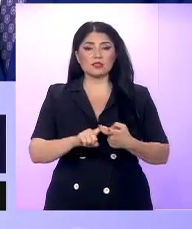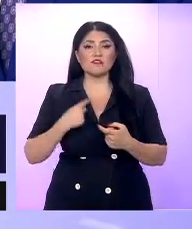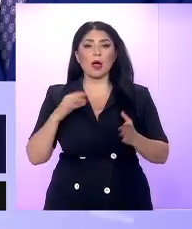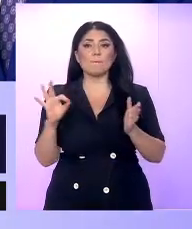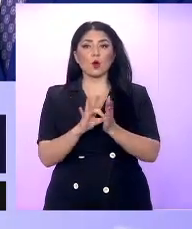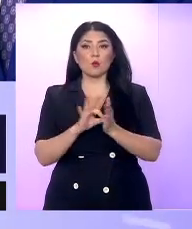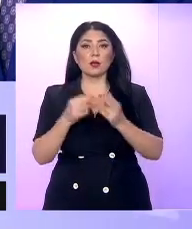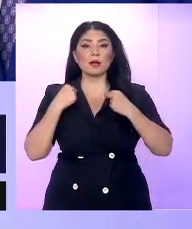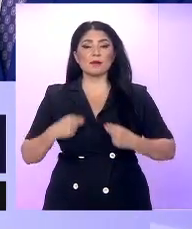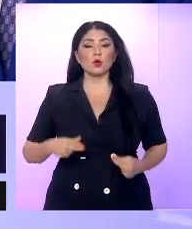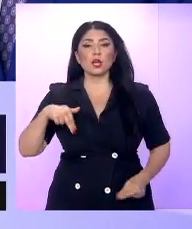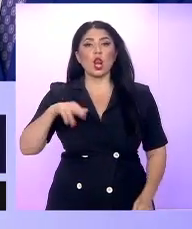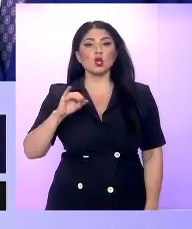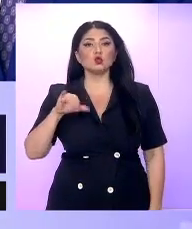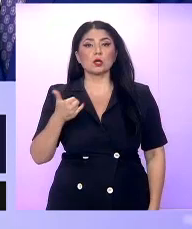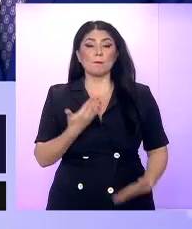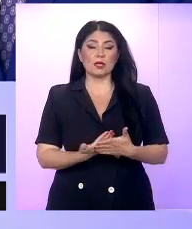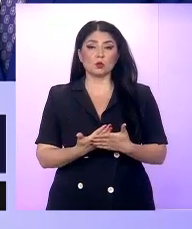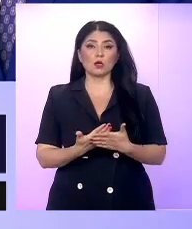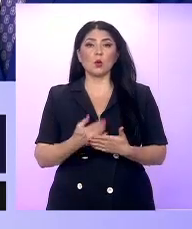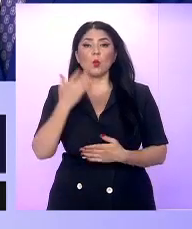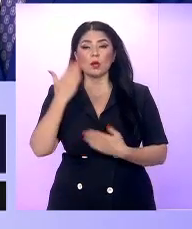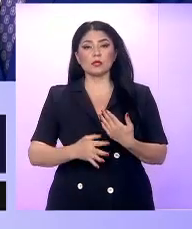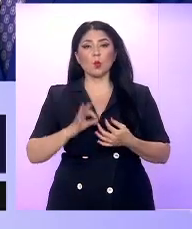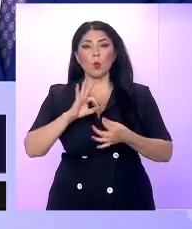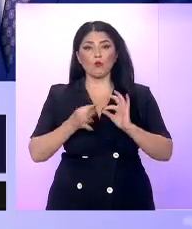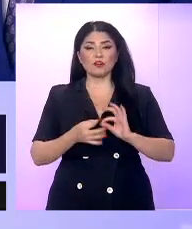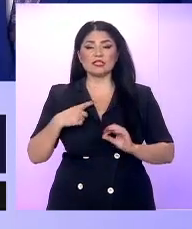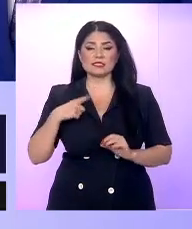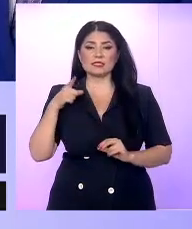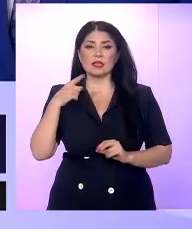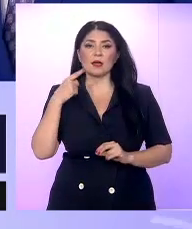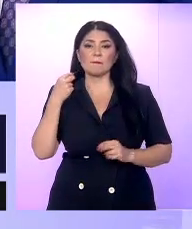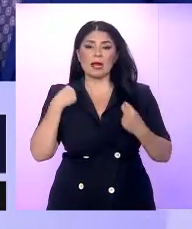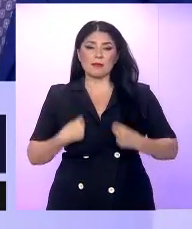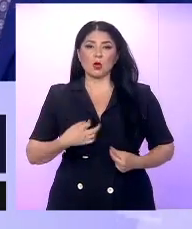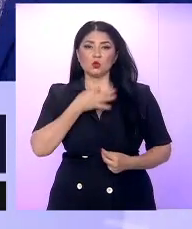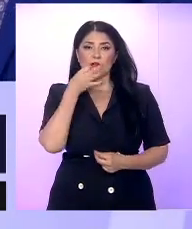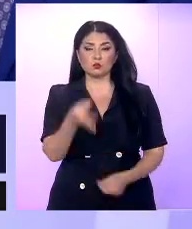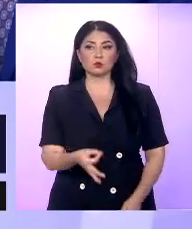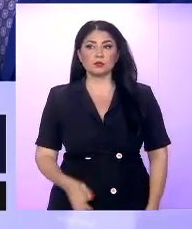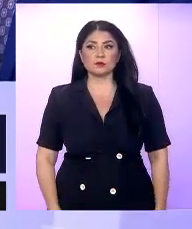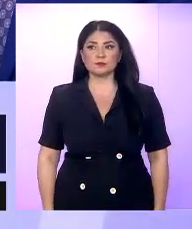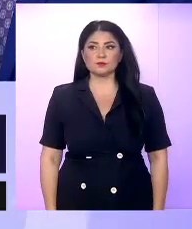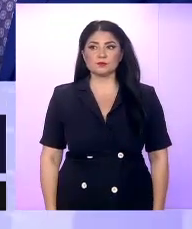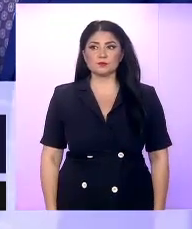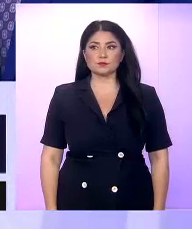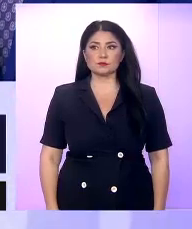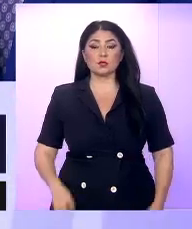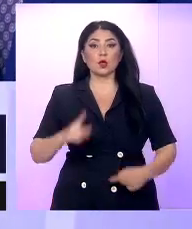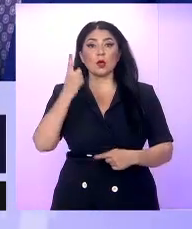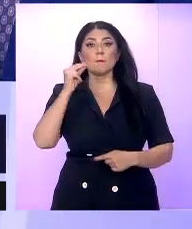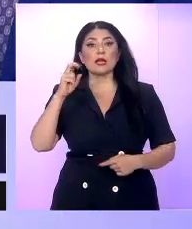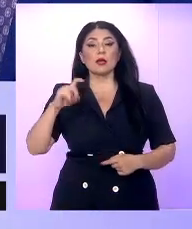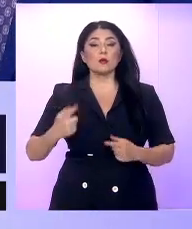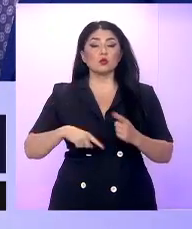propune premierul Nicolae Ciucă, pentru că până la urmă ultimul cuvânt îl are premierul. Ședințe importante. PNL face prima ședință după aproape o lună,